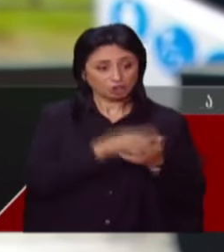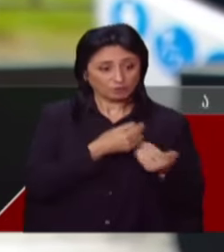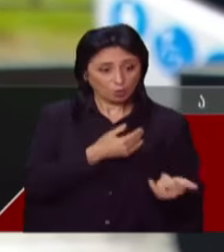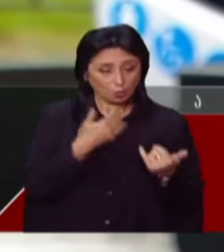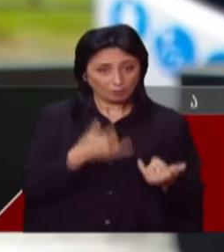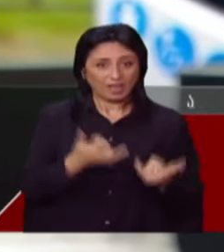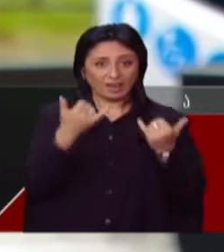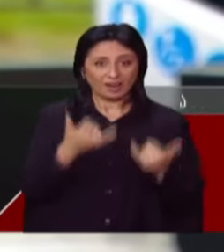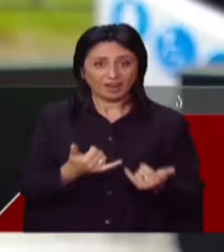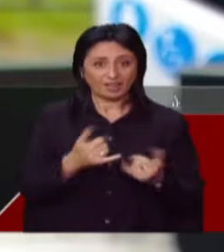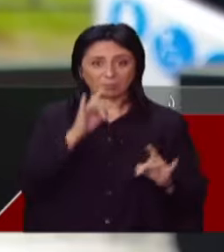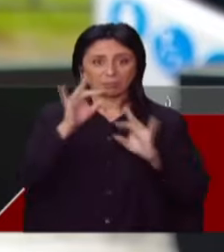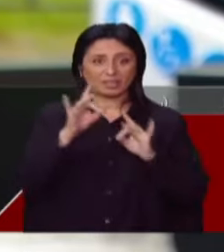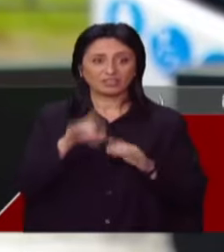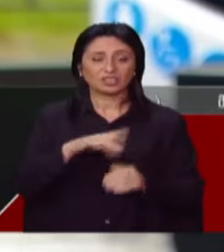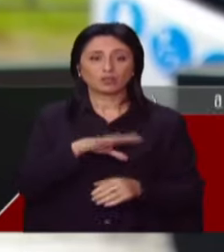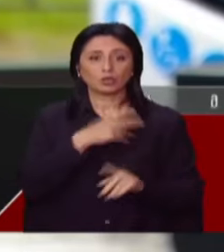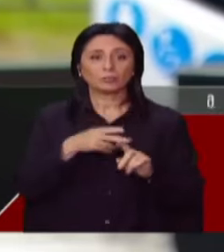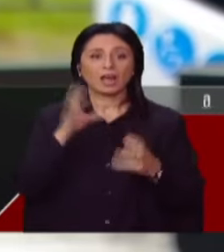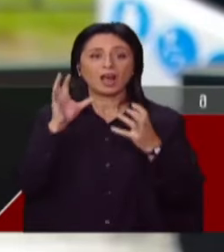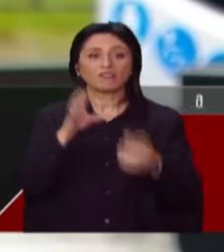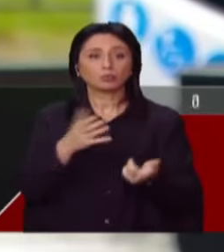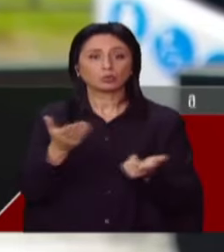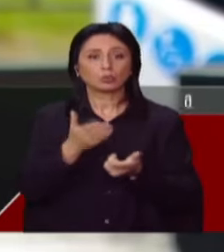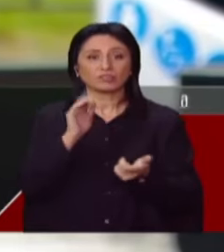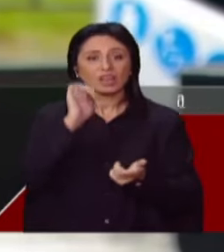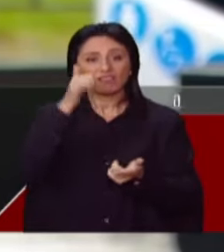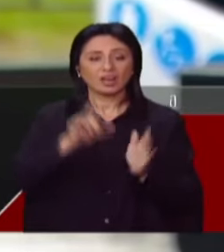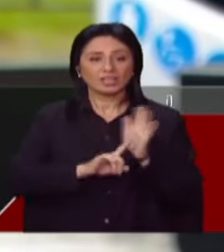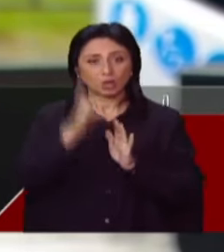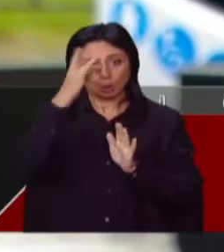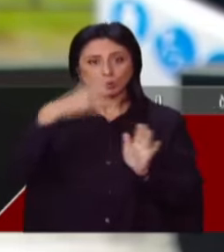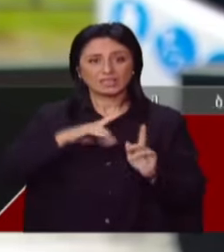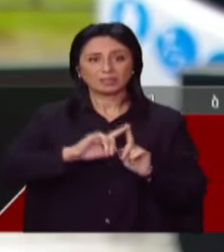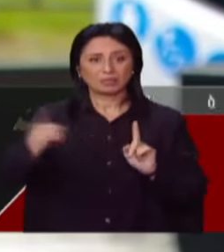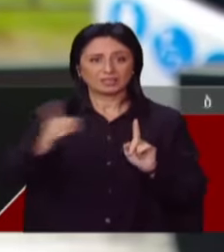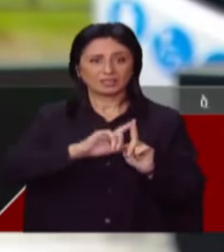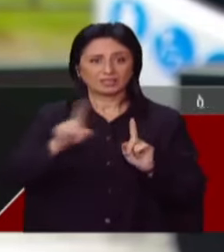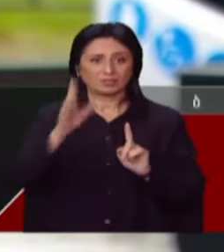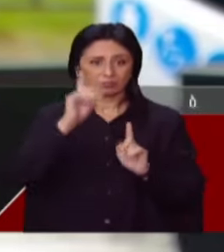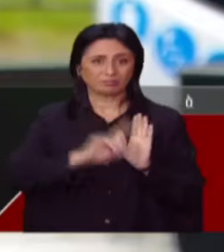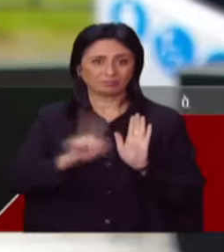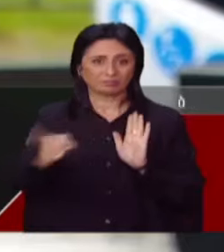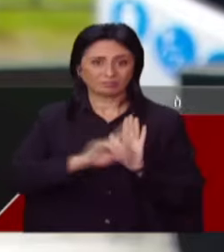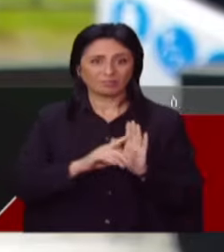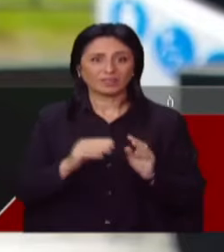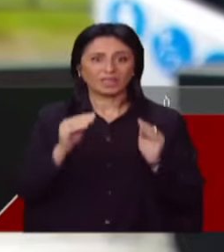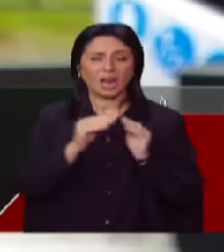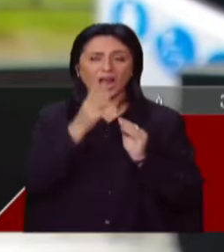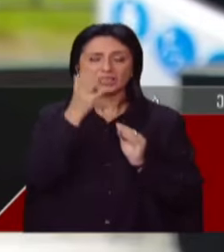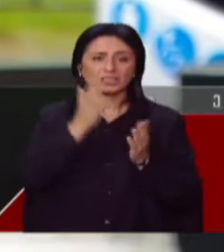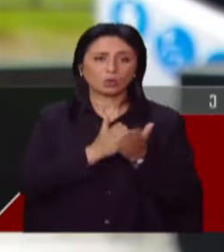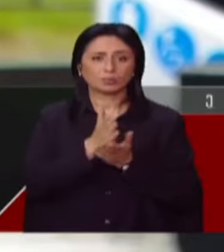კი პრეზენტაცია გვქონდა იმ ავტობუსების, რომლებიც ხვალიდან რუსთავი თბილისის მიმართულებით იმოძრავებს. 10